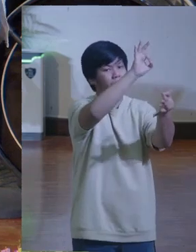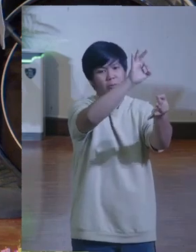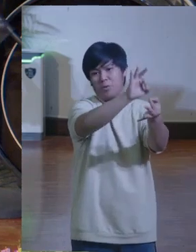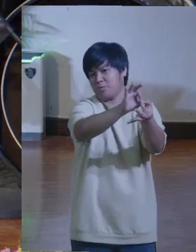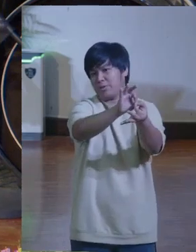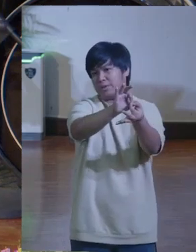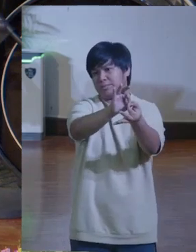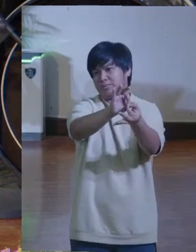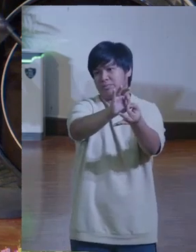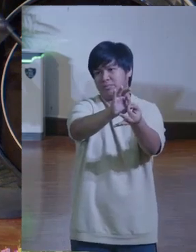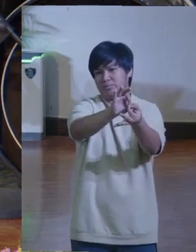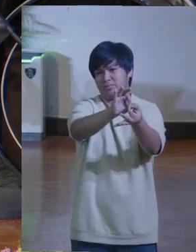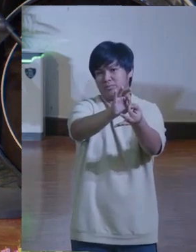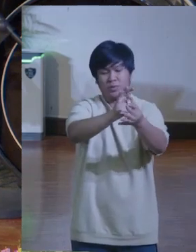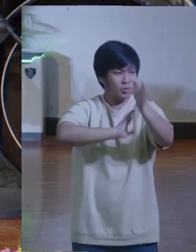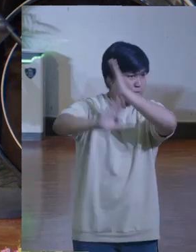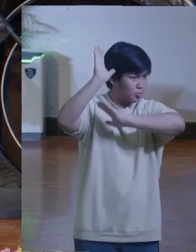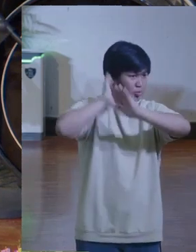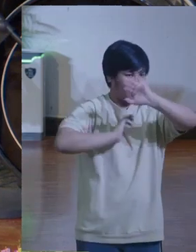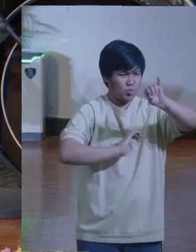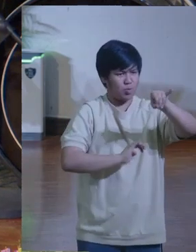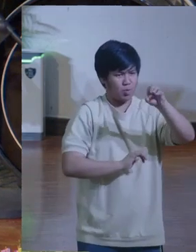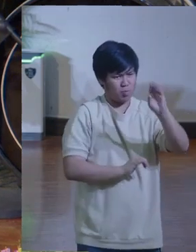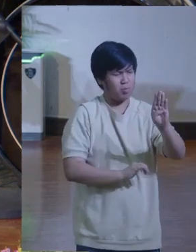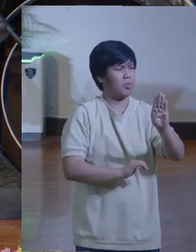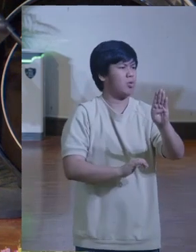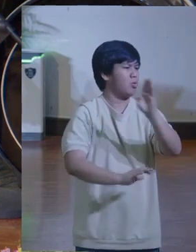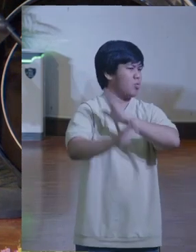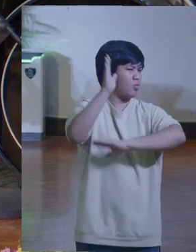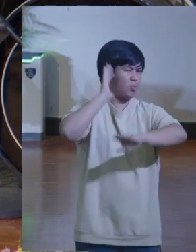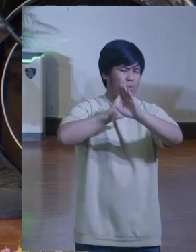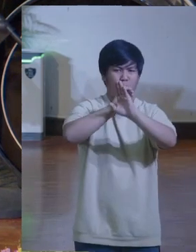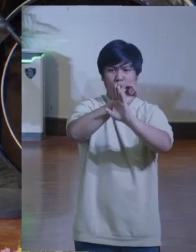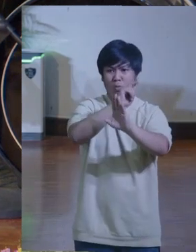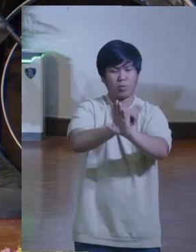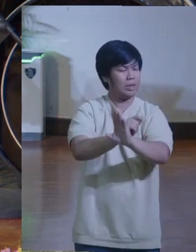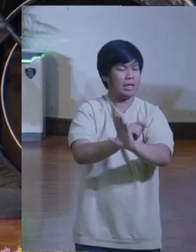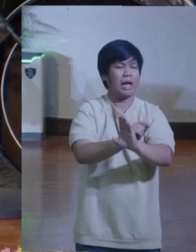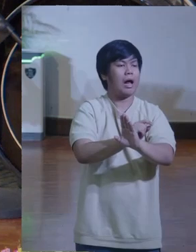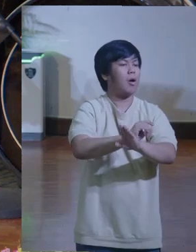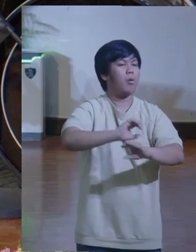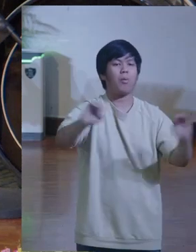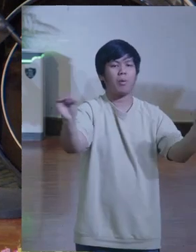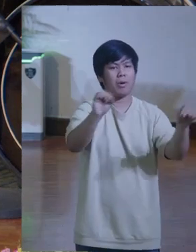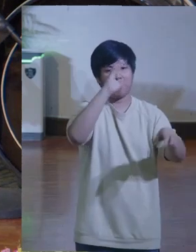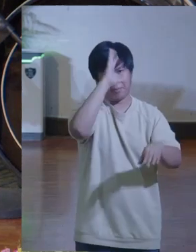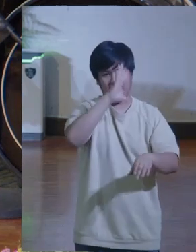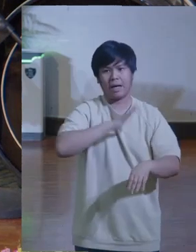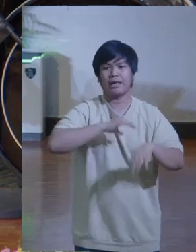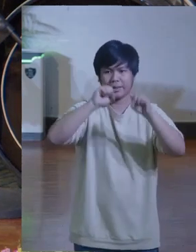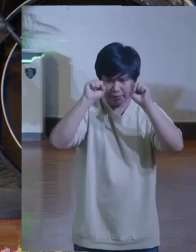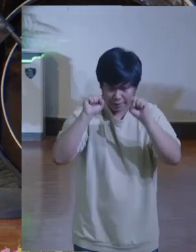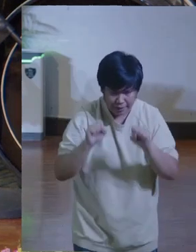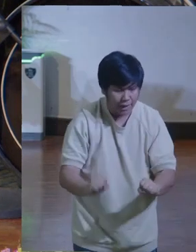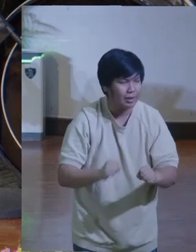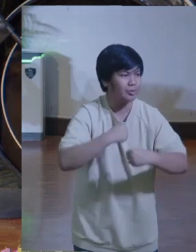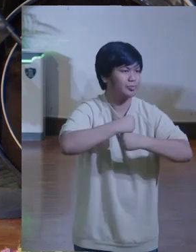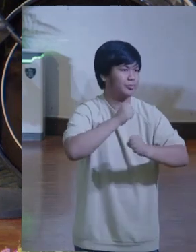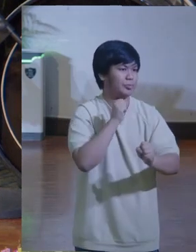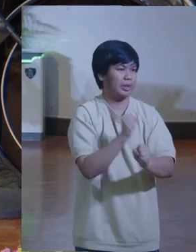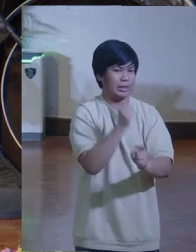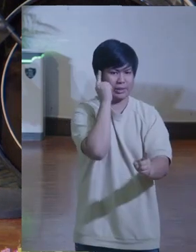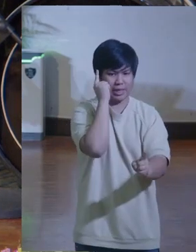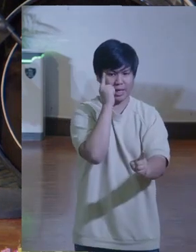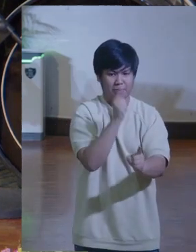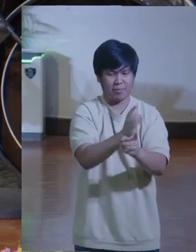ang tao? So nung panahon pa lang ni Job, alam niya na imposibleng gawin ng tao ang nararapat